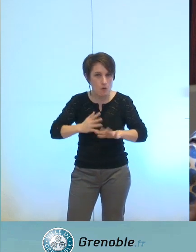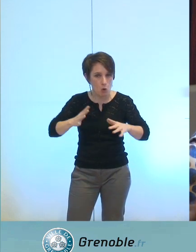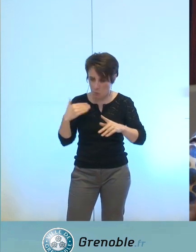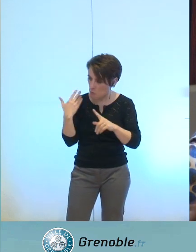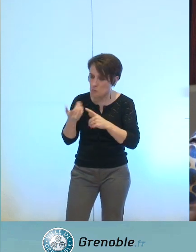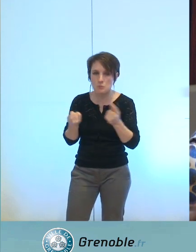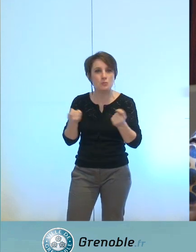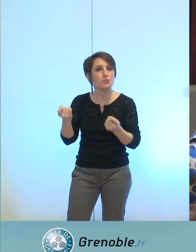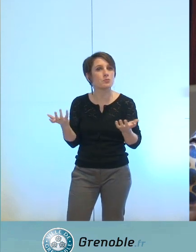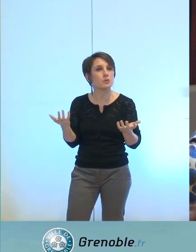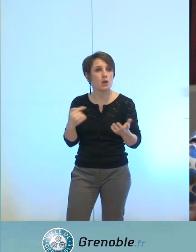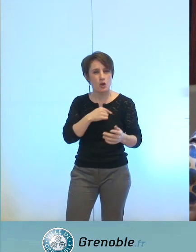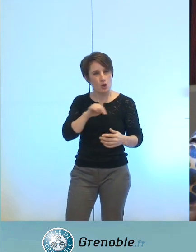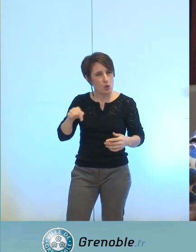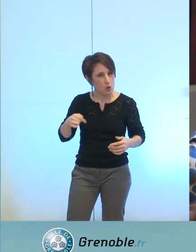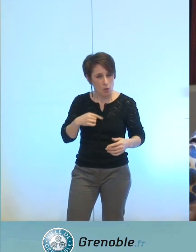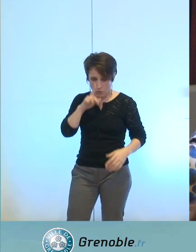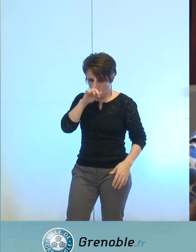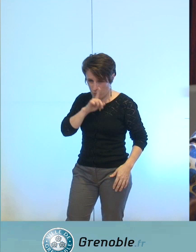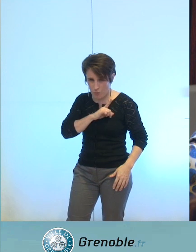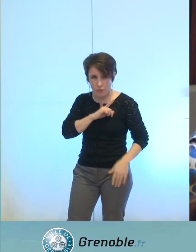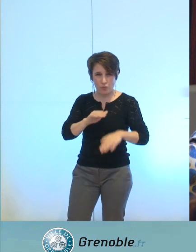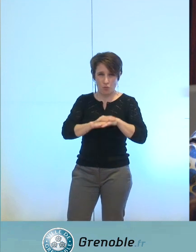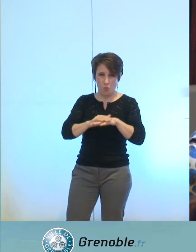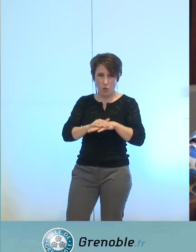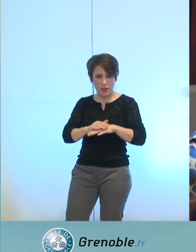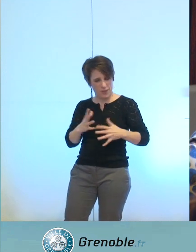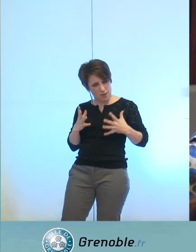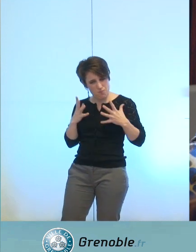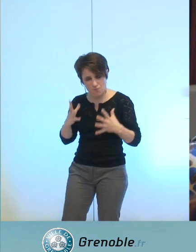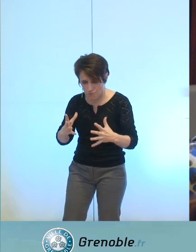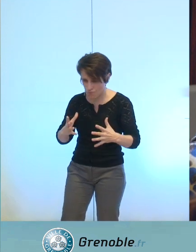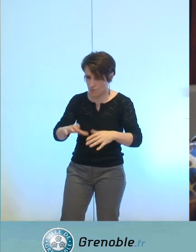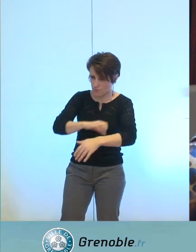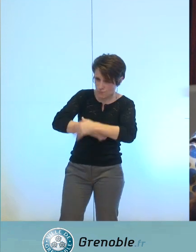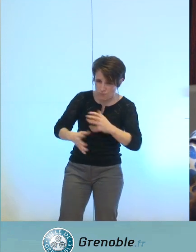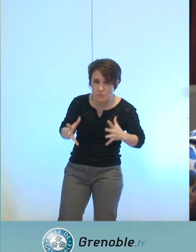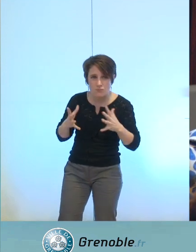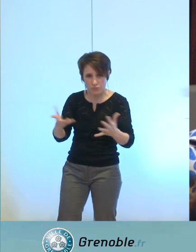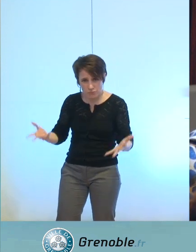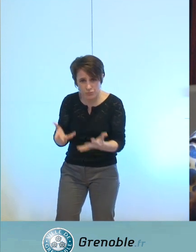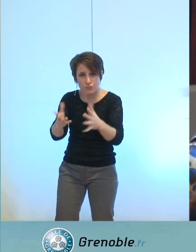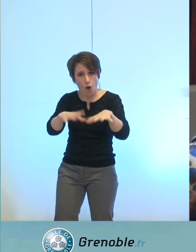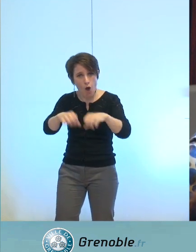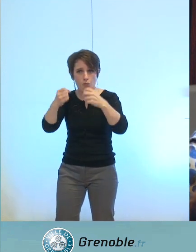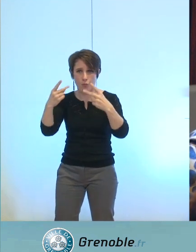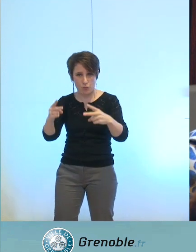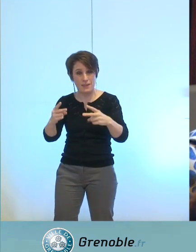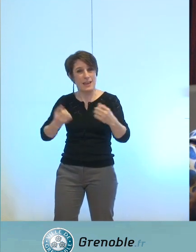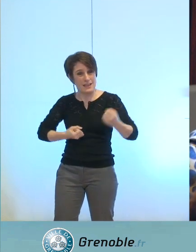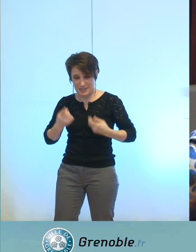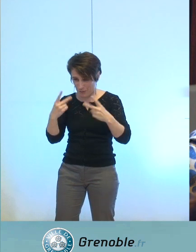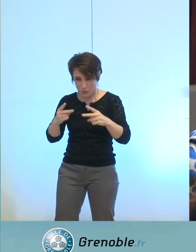avons porté ces politiques de manière volontariste et ce sont des politiques en faveur de l'emploi public et en faveur du service